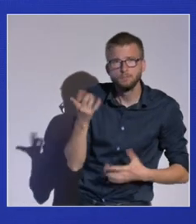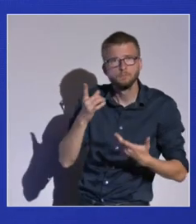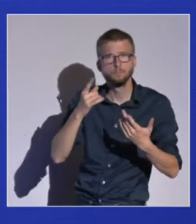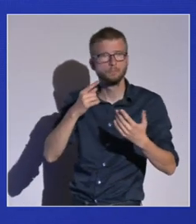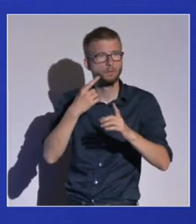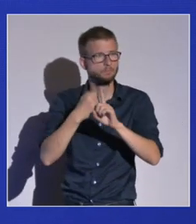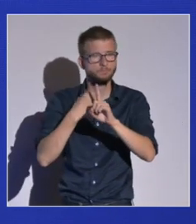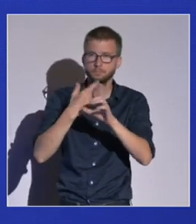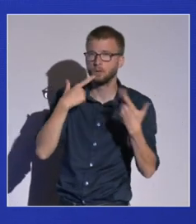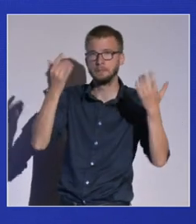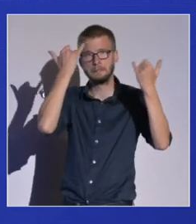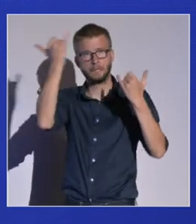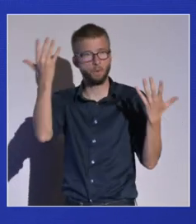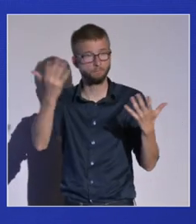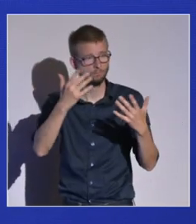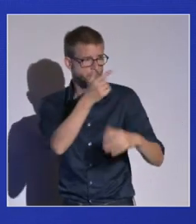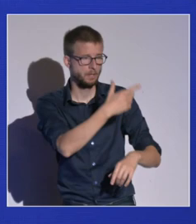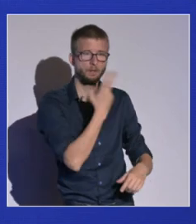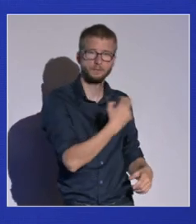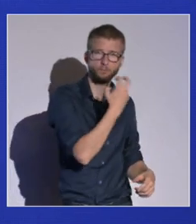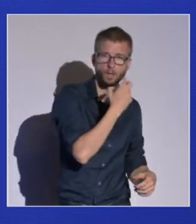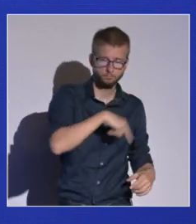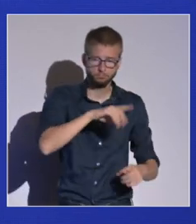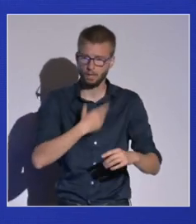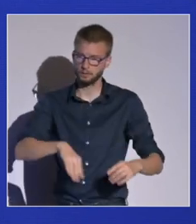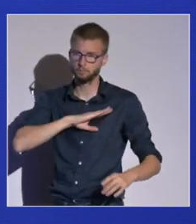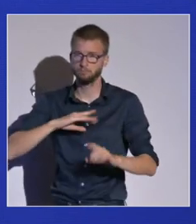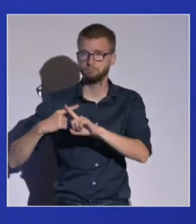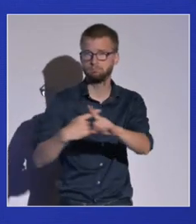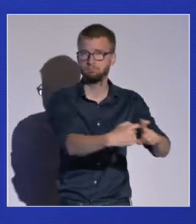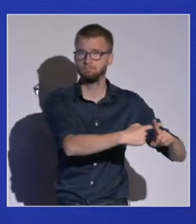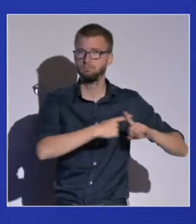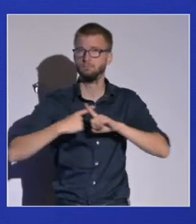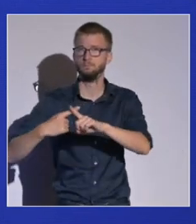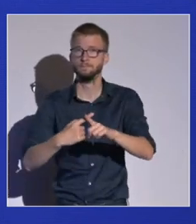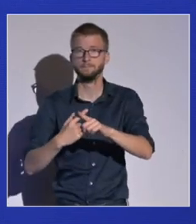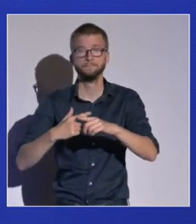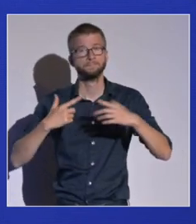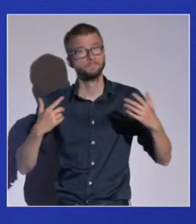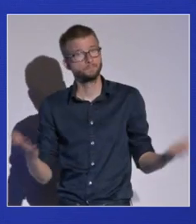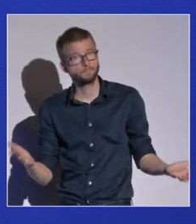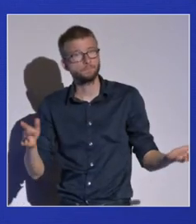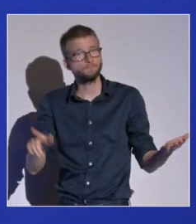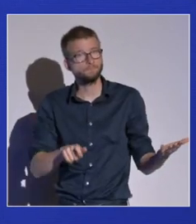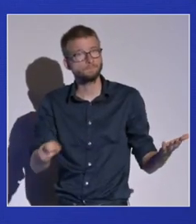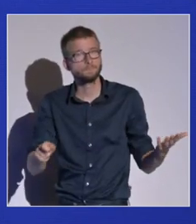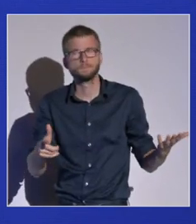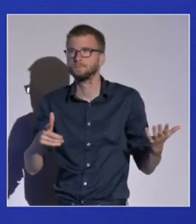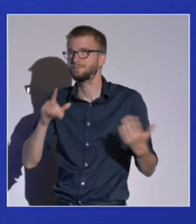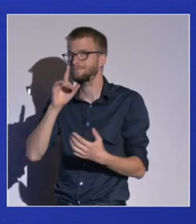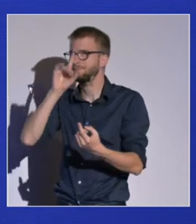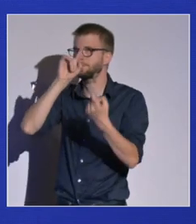responsabilité partagée avec les citoyens. Alors c'est évidemment un énorme